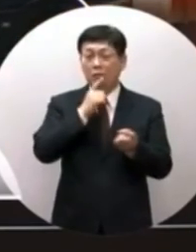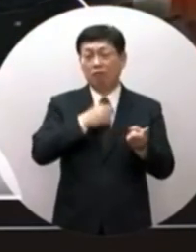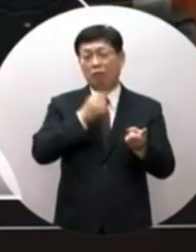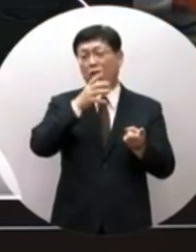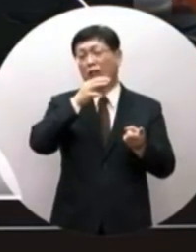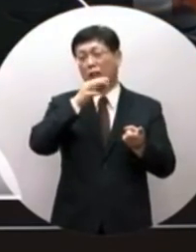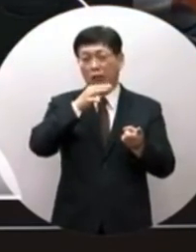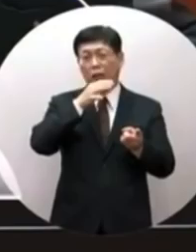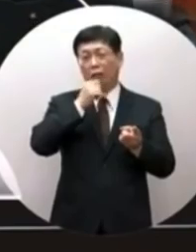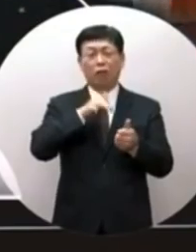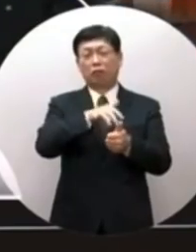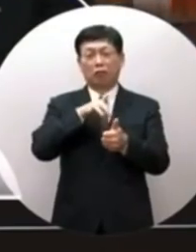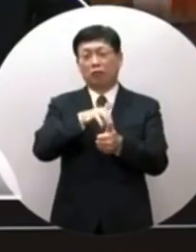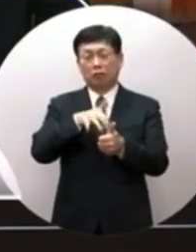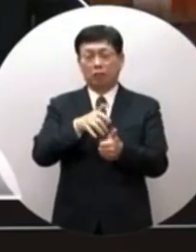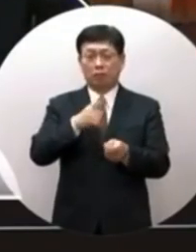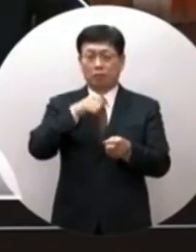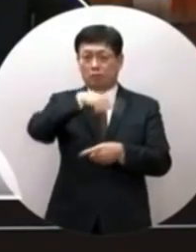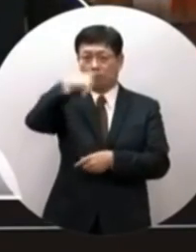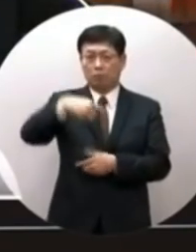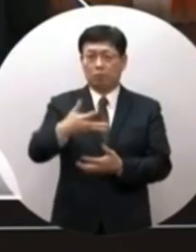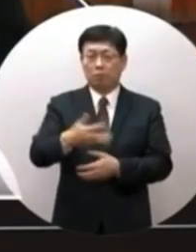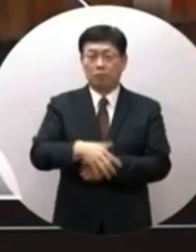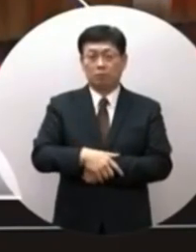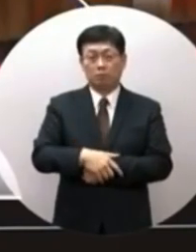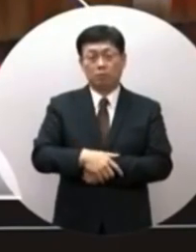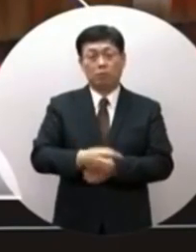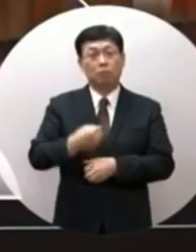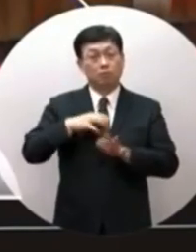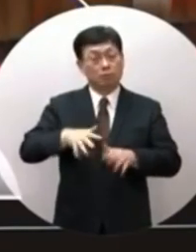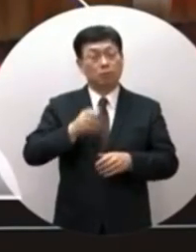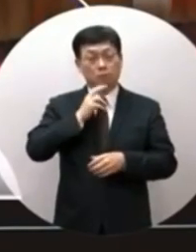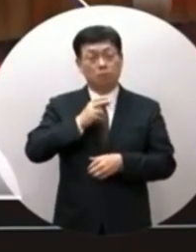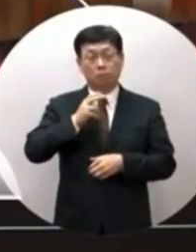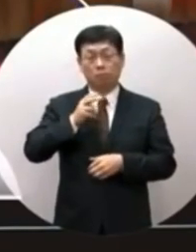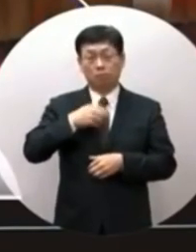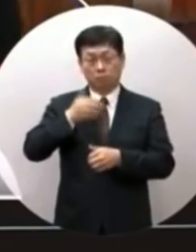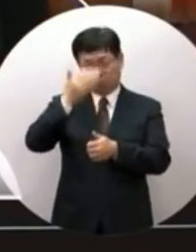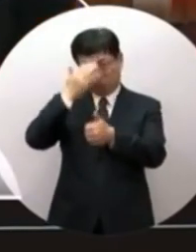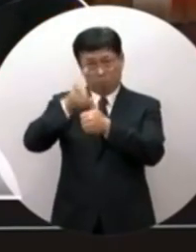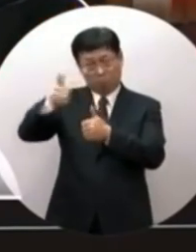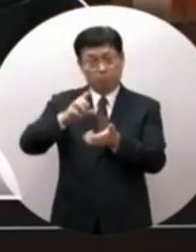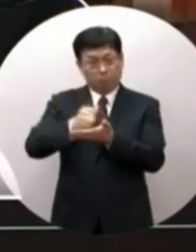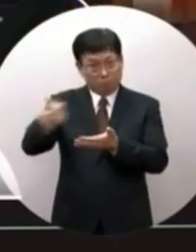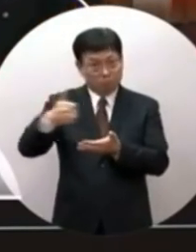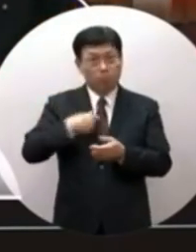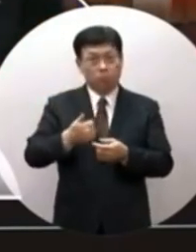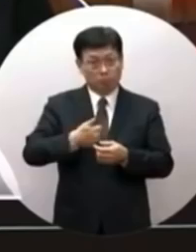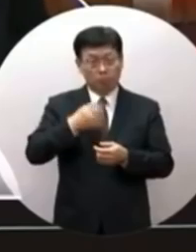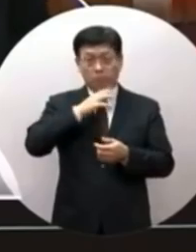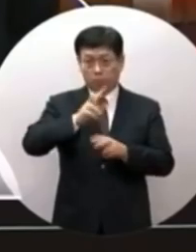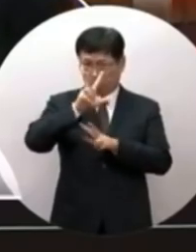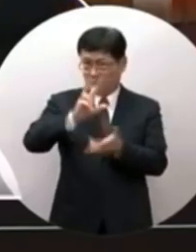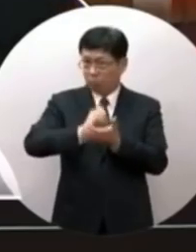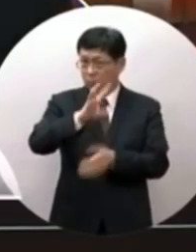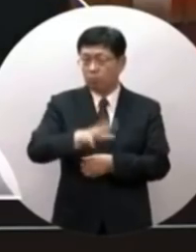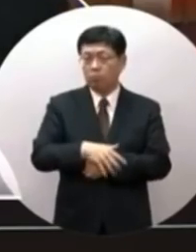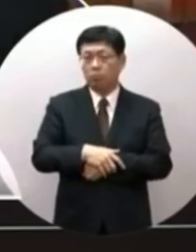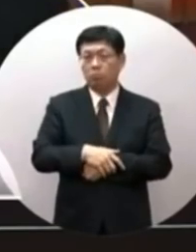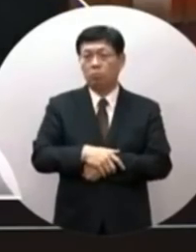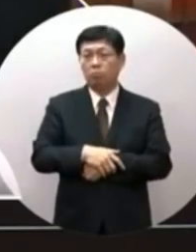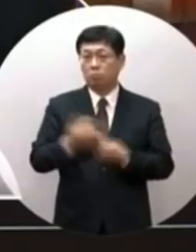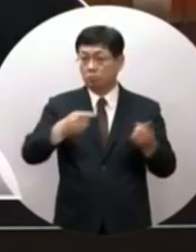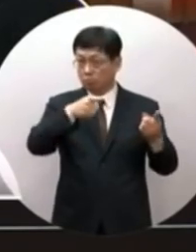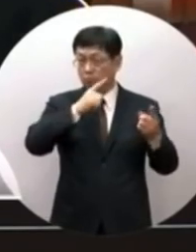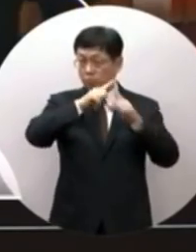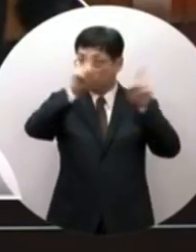一支嘴，讲这有做代志的人。啊，我今仔来请这新闻记者、这网军这里确实报道。你看我